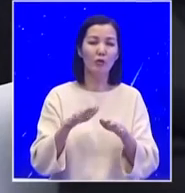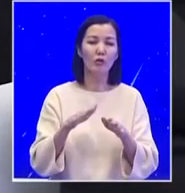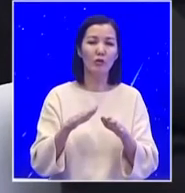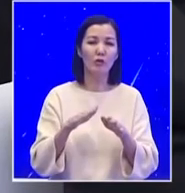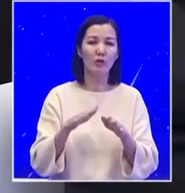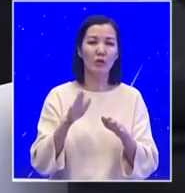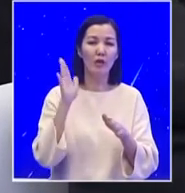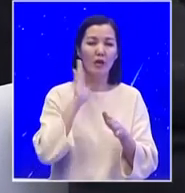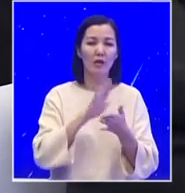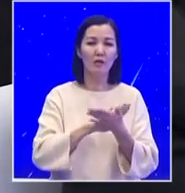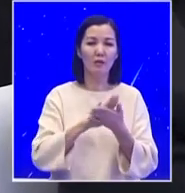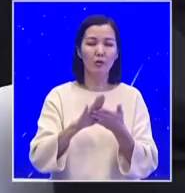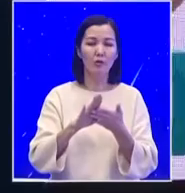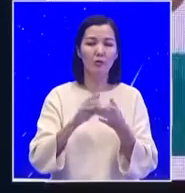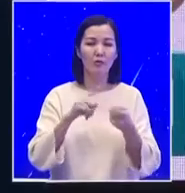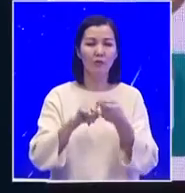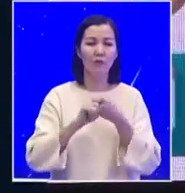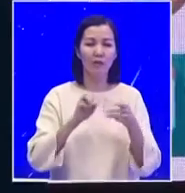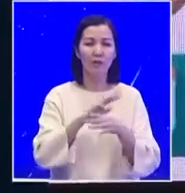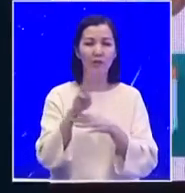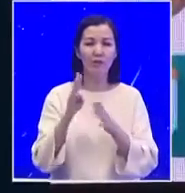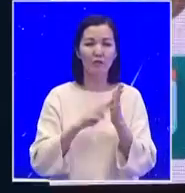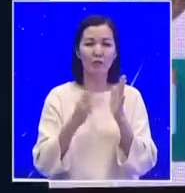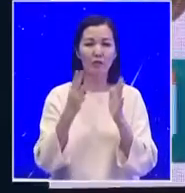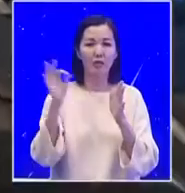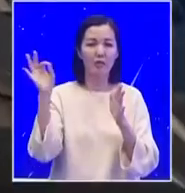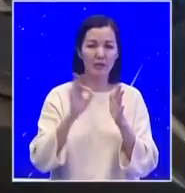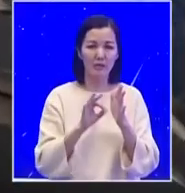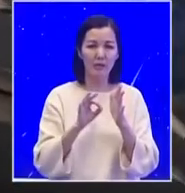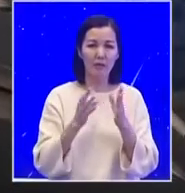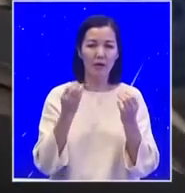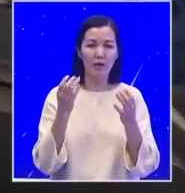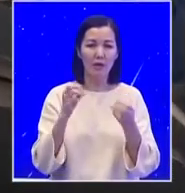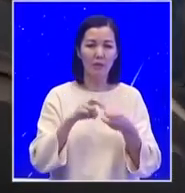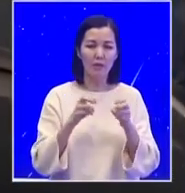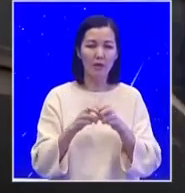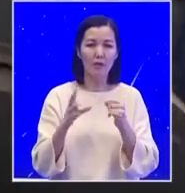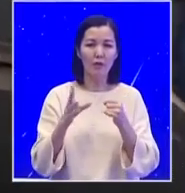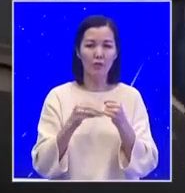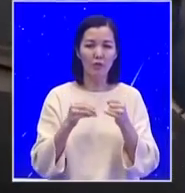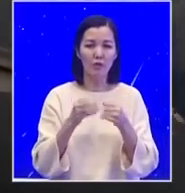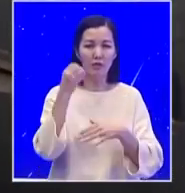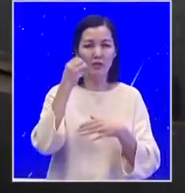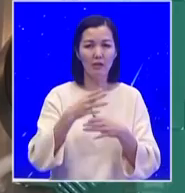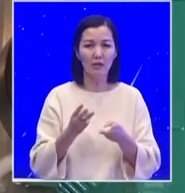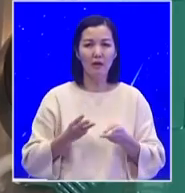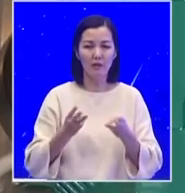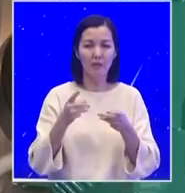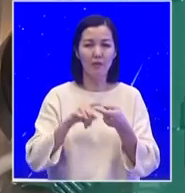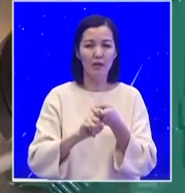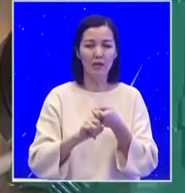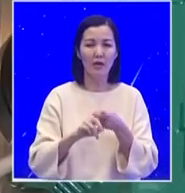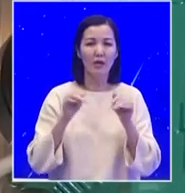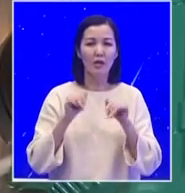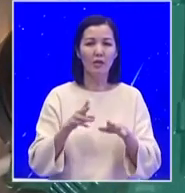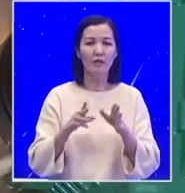подачей качественной питьевой воды. Район обеспечен на 93%. Также из проблемных участков было централизованное отопление. Для его решения